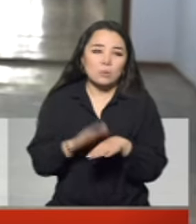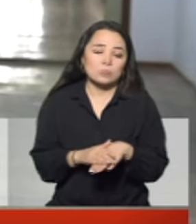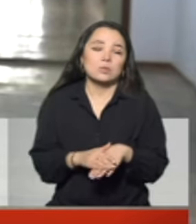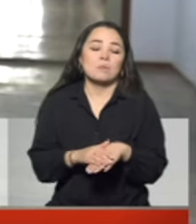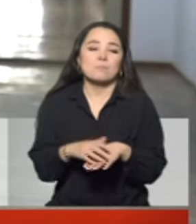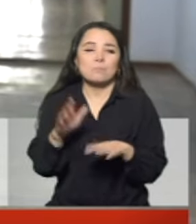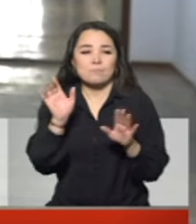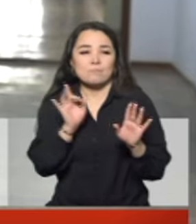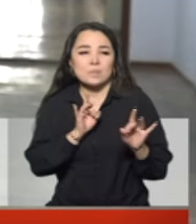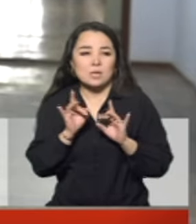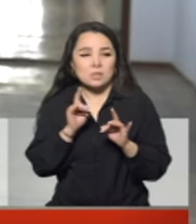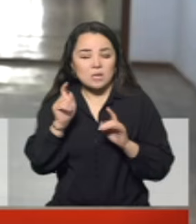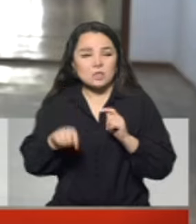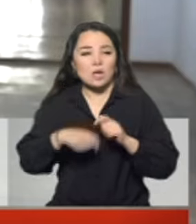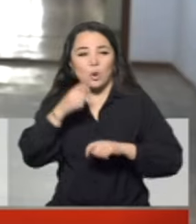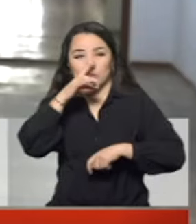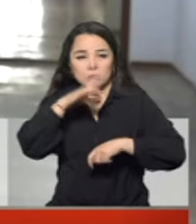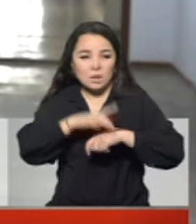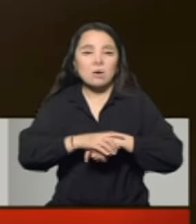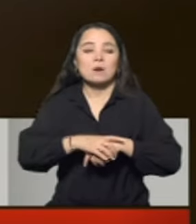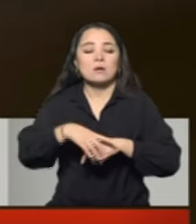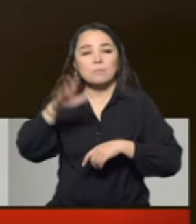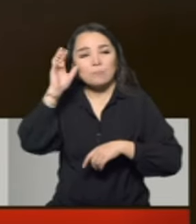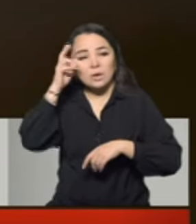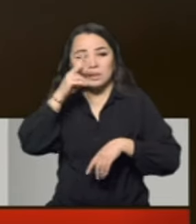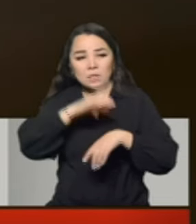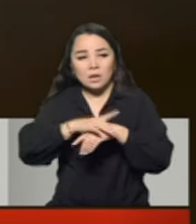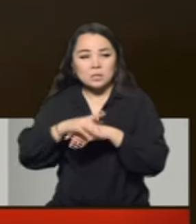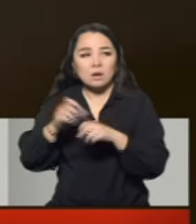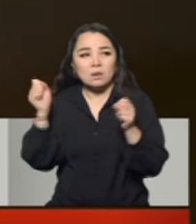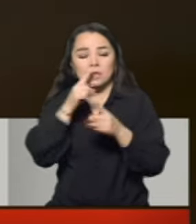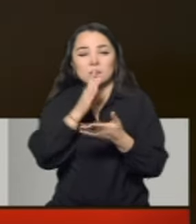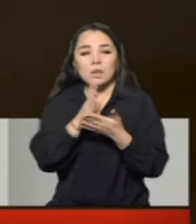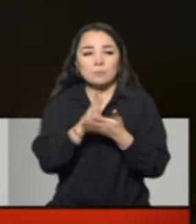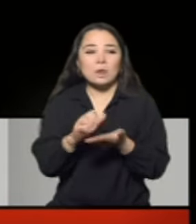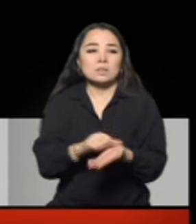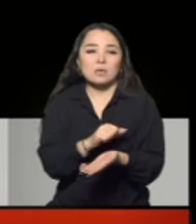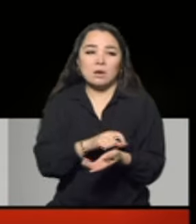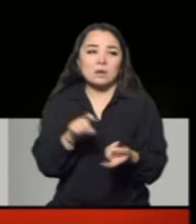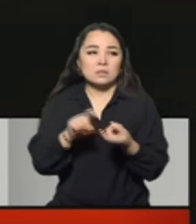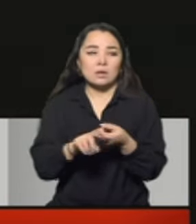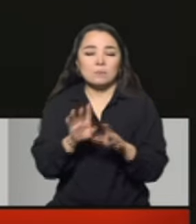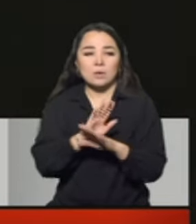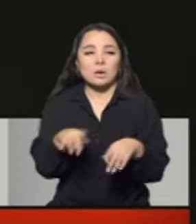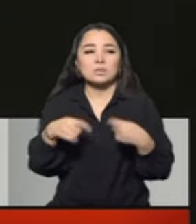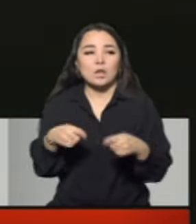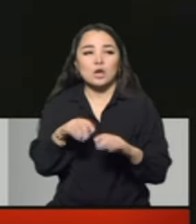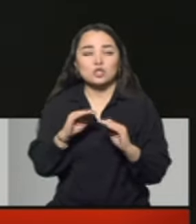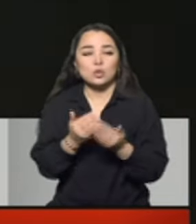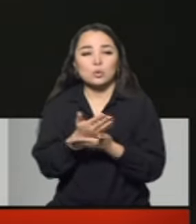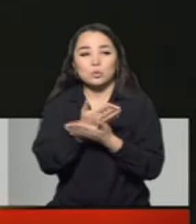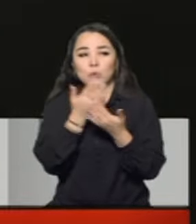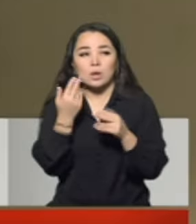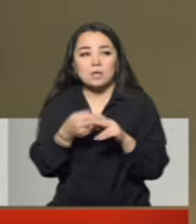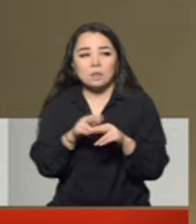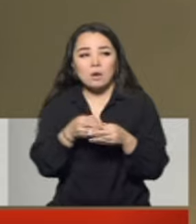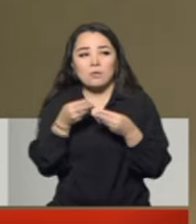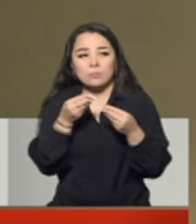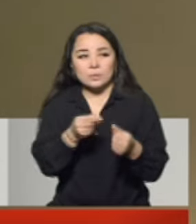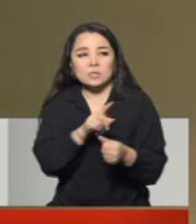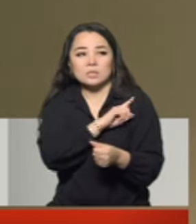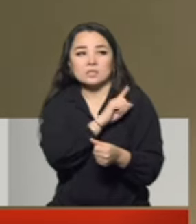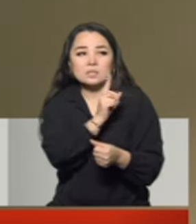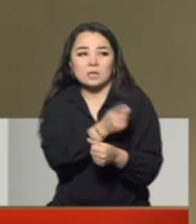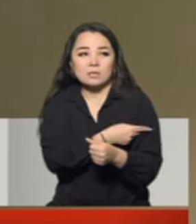жаңа психозбен кейін болған кезде ол бізге жүгінеді. Азот оксиді есірткі затына жатпайды. Сатуға шектеу жоқ, бірақ әсері күшті